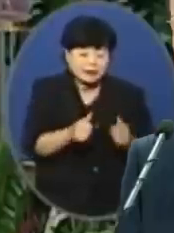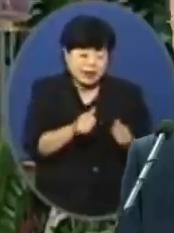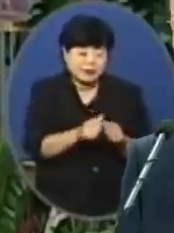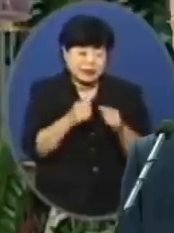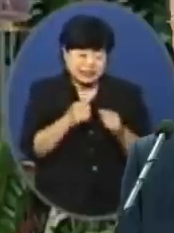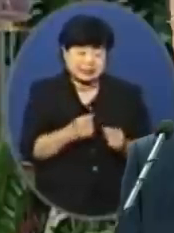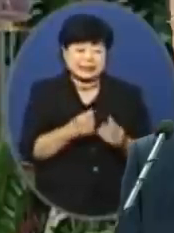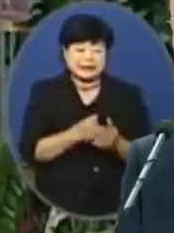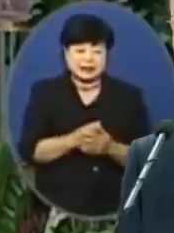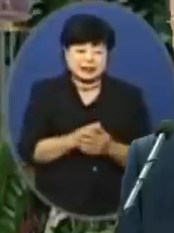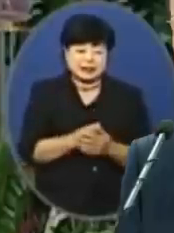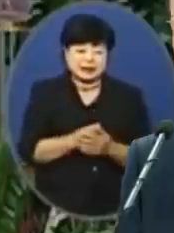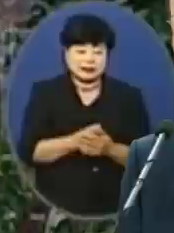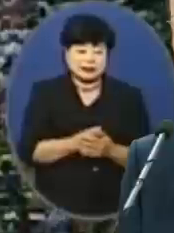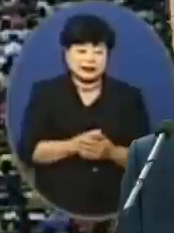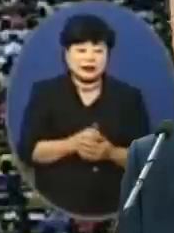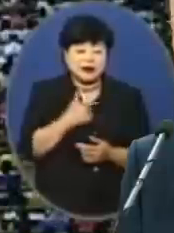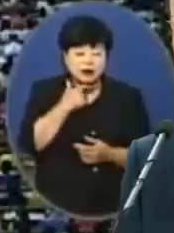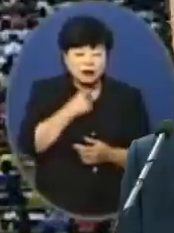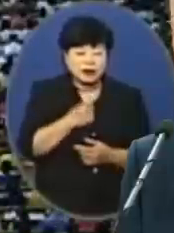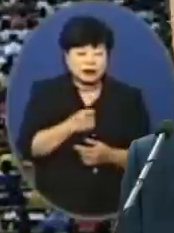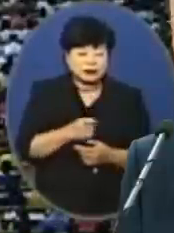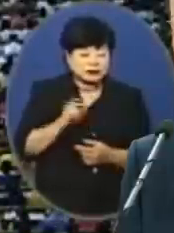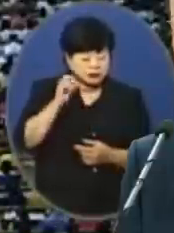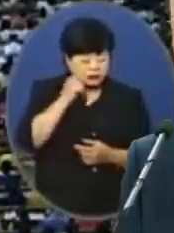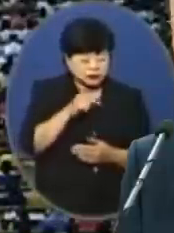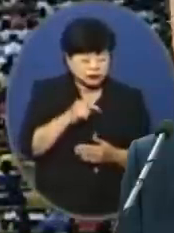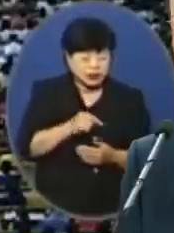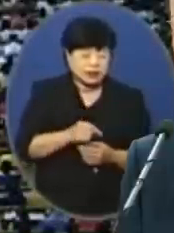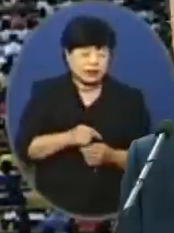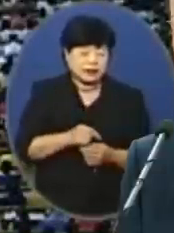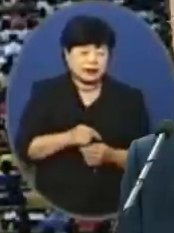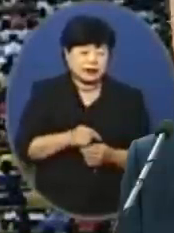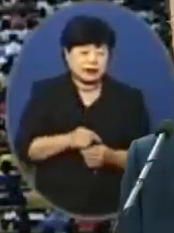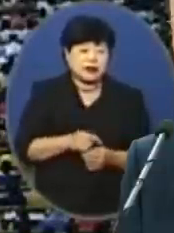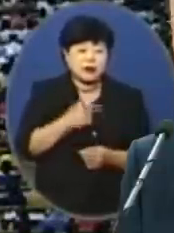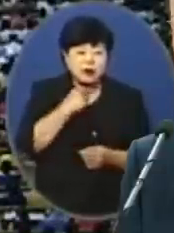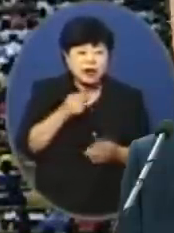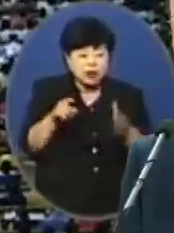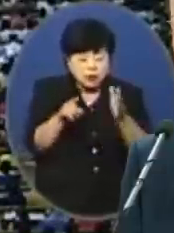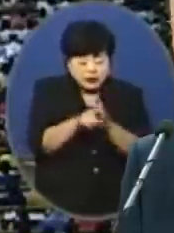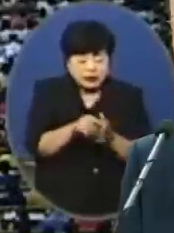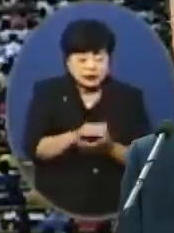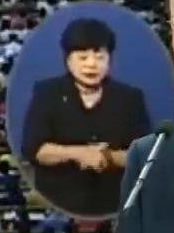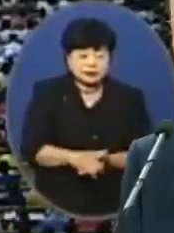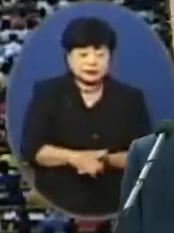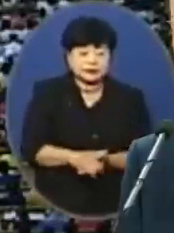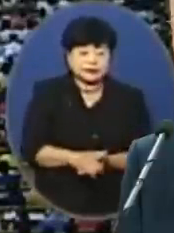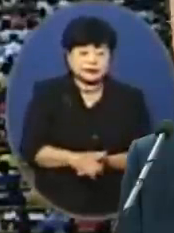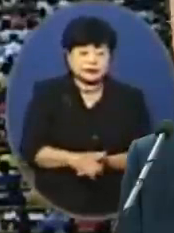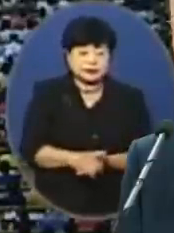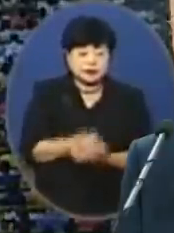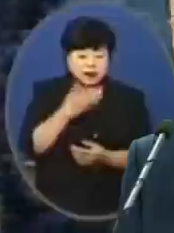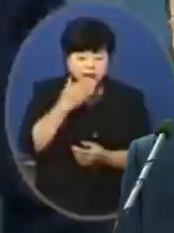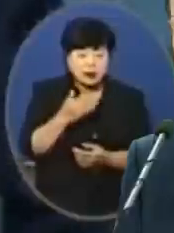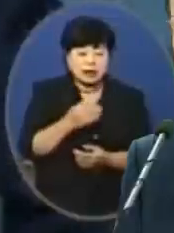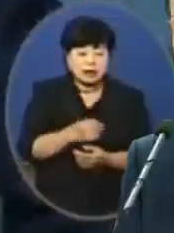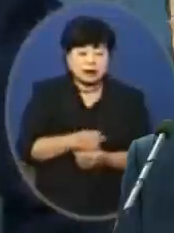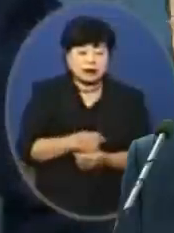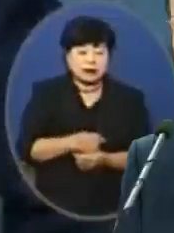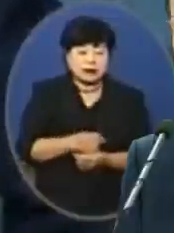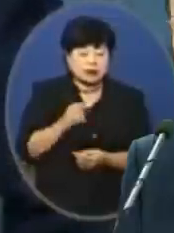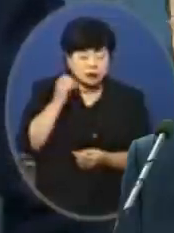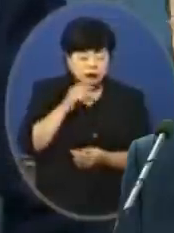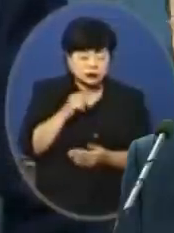계신 것입니다. 바랄 수 없는 중에 바라고 믿었습니다. 그렇게 할 수 있습니다. 여러분도 바랄